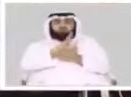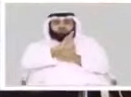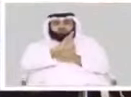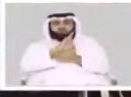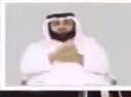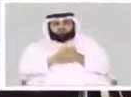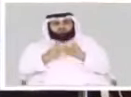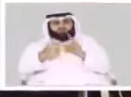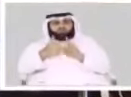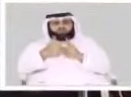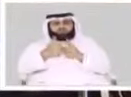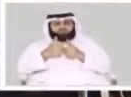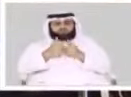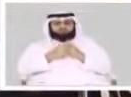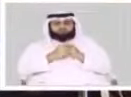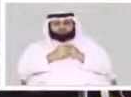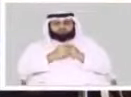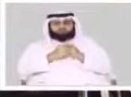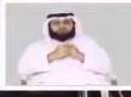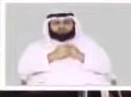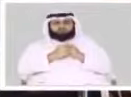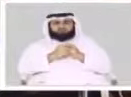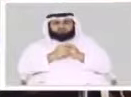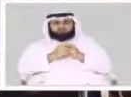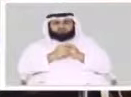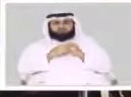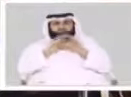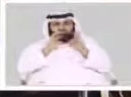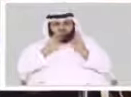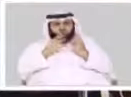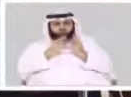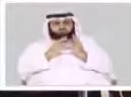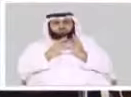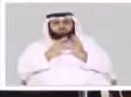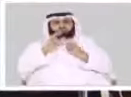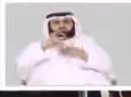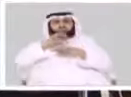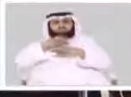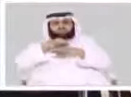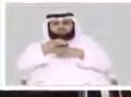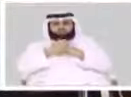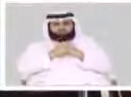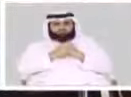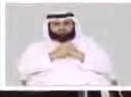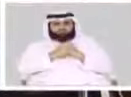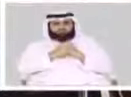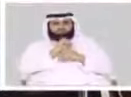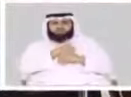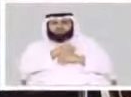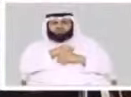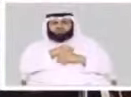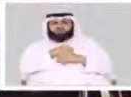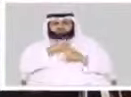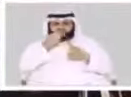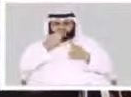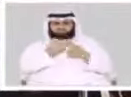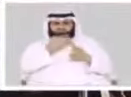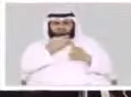الثاني يمكن أن يقال تدمير جهاز الاستقبال عند الإنسان. نعم. جعلنا قلوبهم